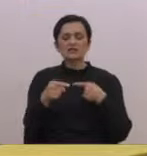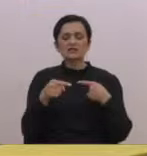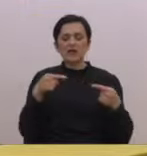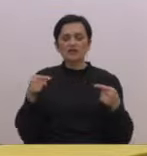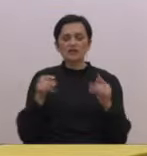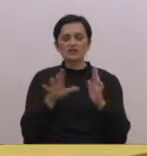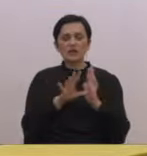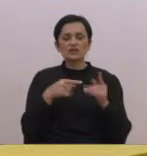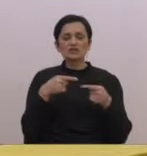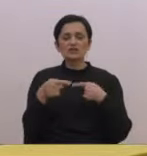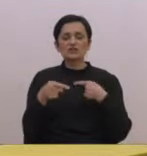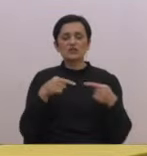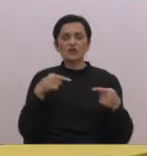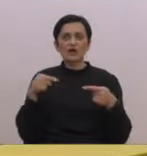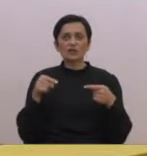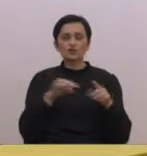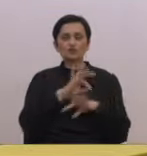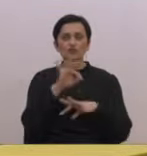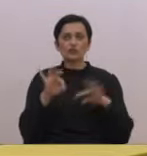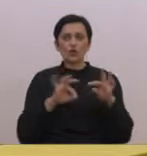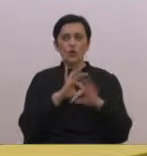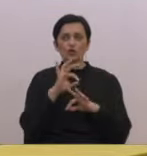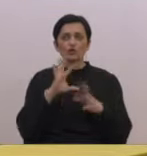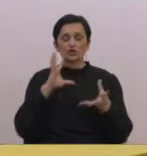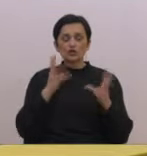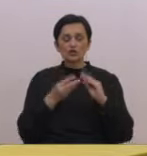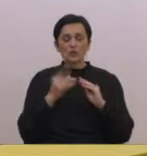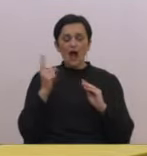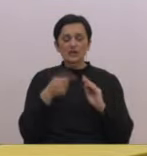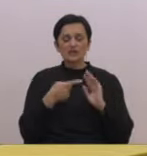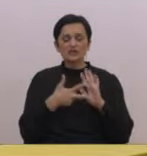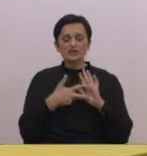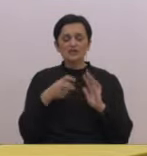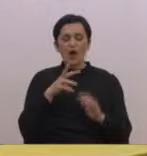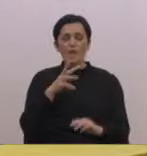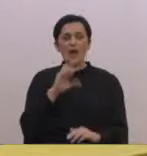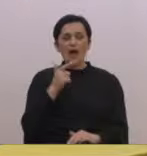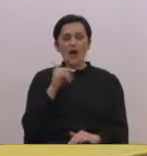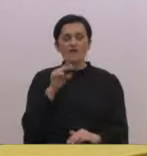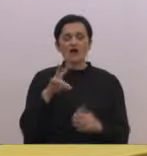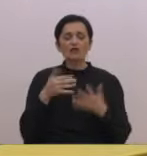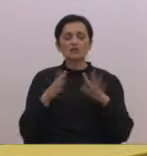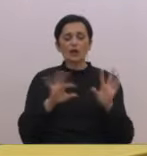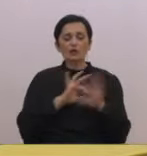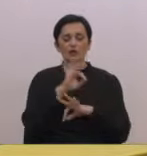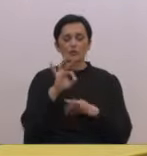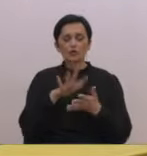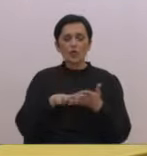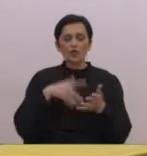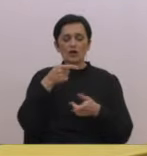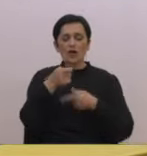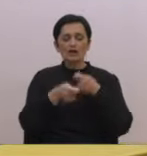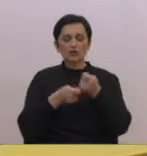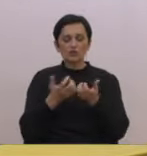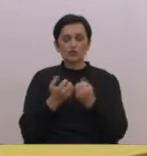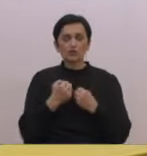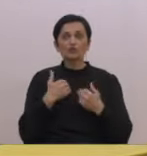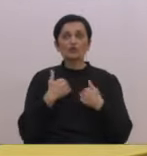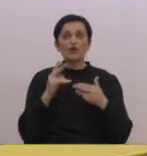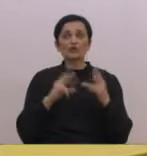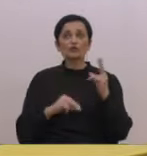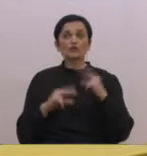ასევე სხვადასხვა ტიპის პროექტს. ჯამში 1800 მეგავატზე მეტი პროექტის განაცხადები მიიღეთ, ანუ ჩვენ თვლით